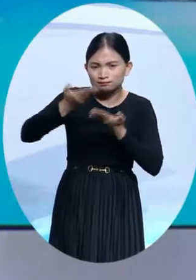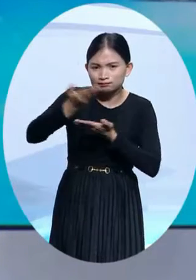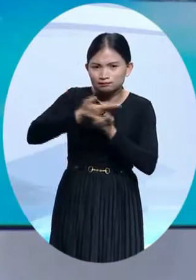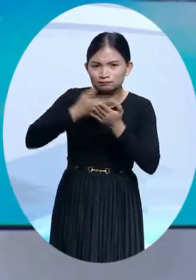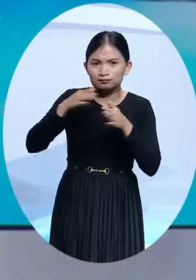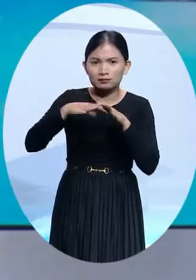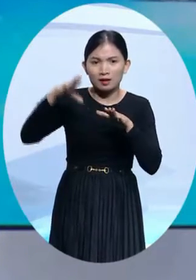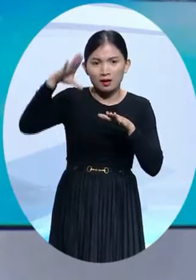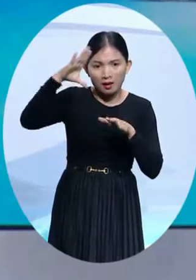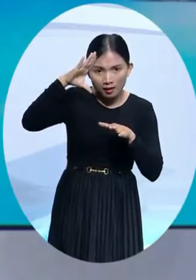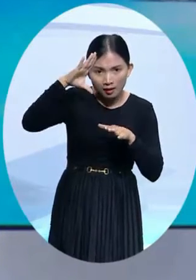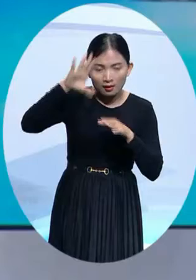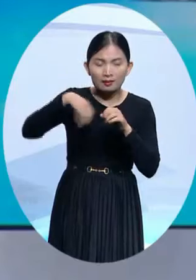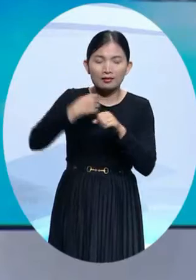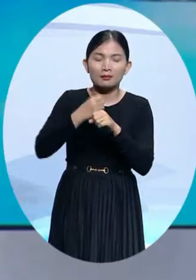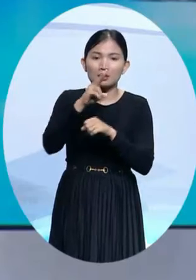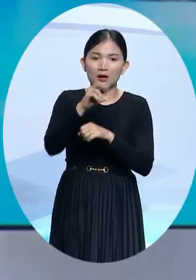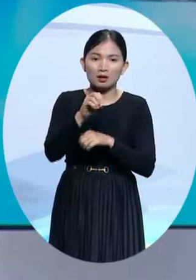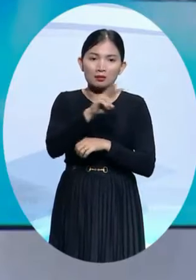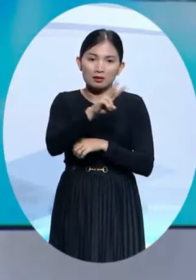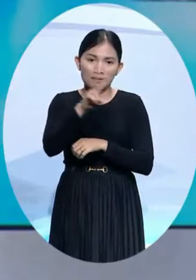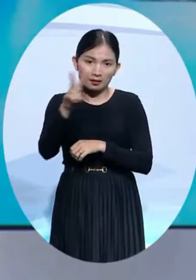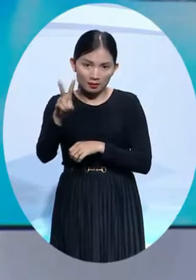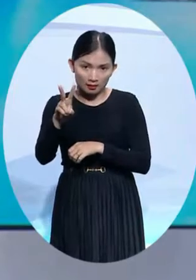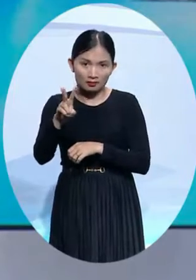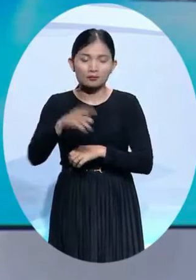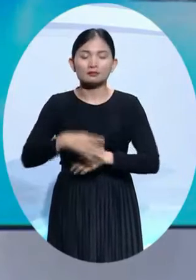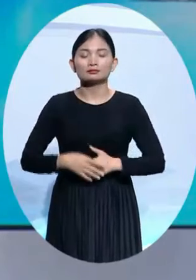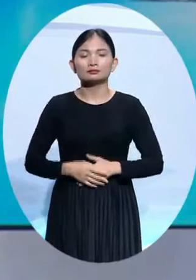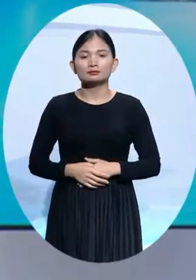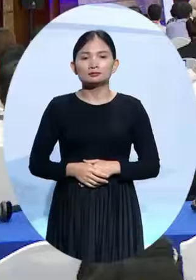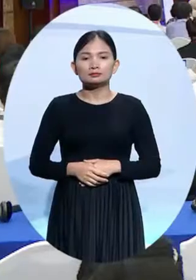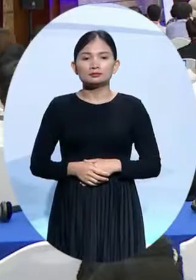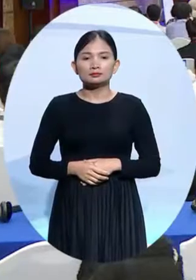gia Thành phố Hồ Chí Minh và Đại học Indiana Hoa Kỳ đồng tổ chức.